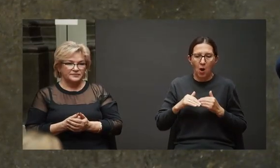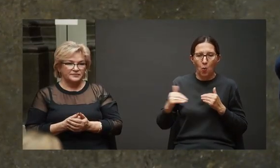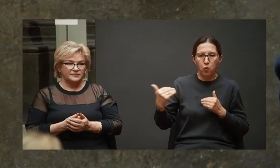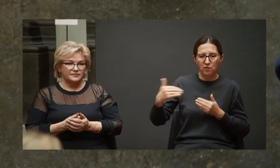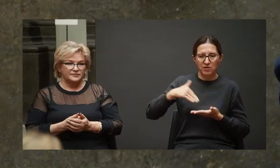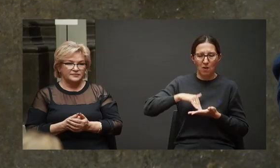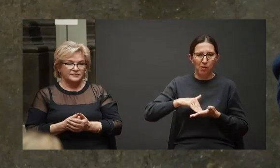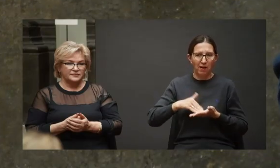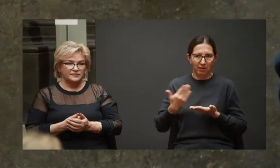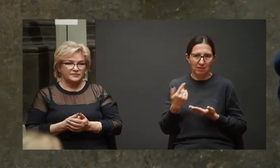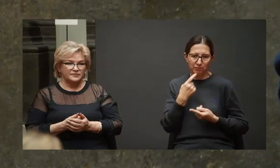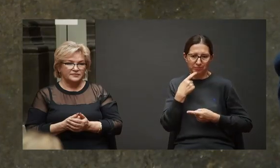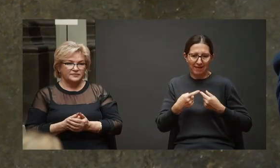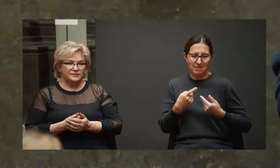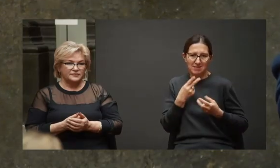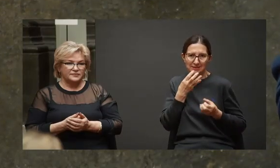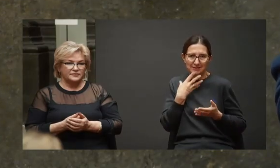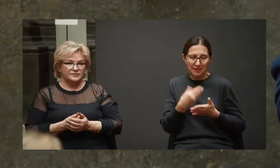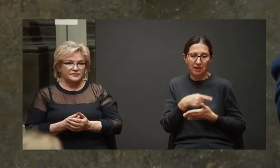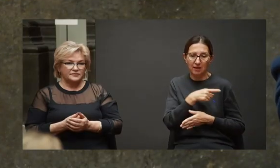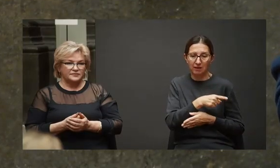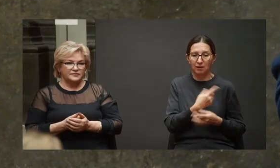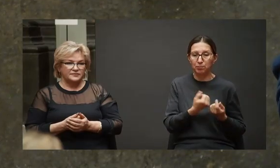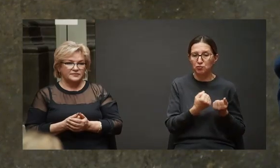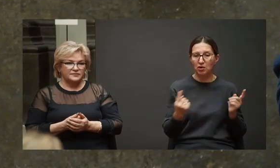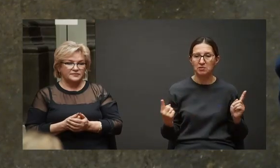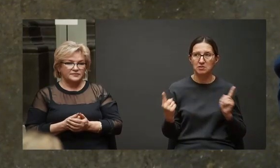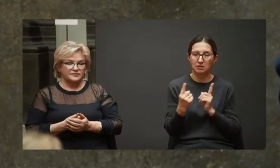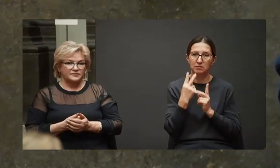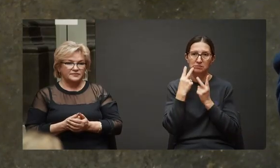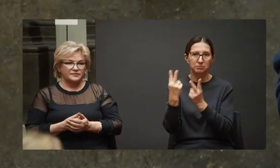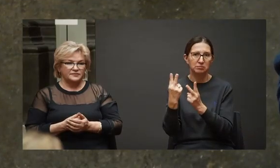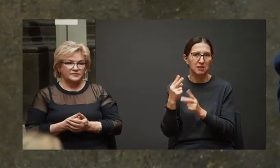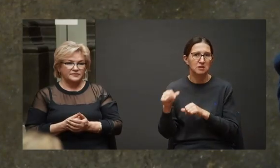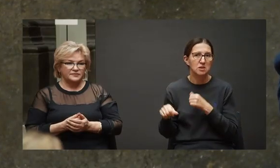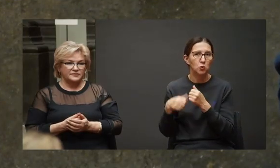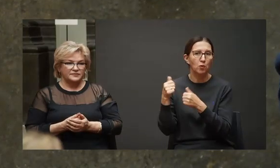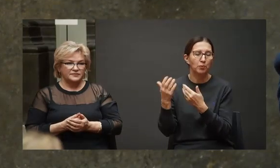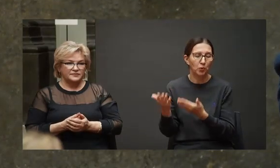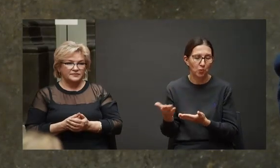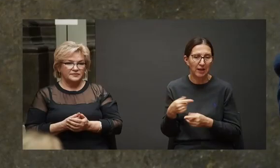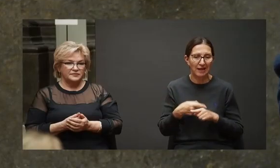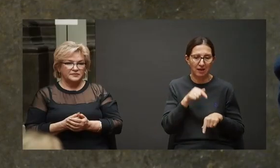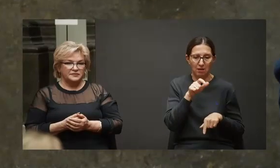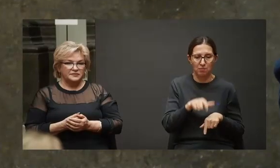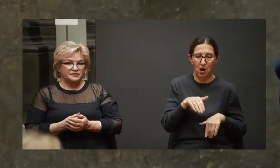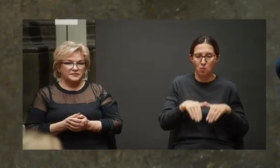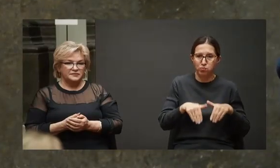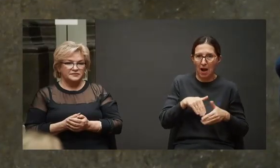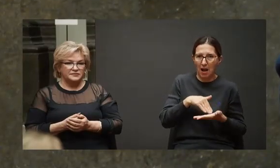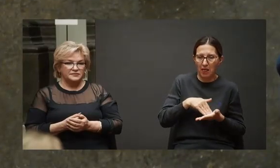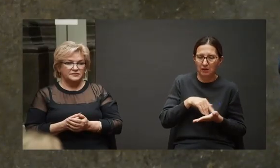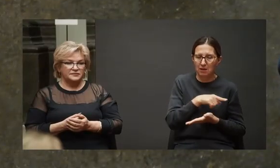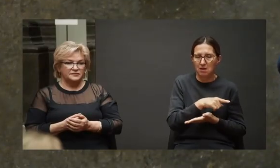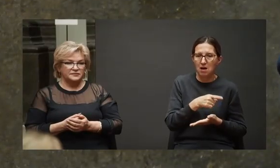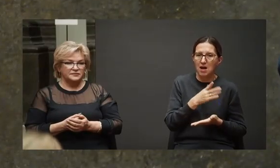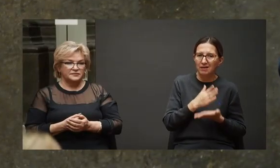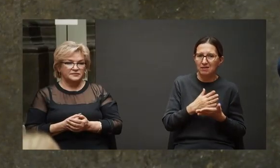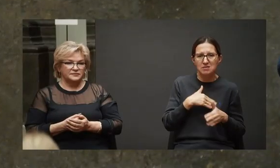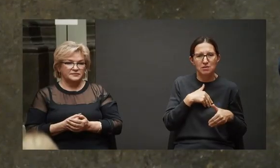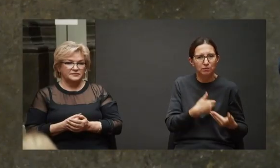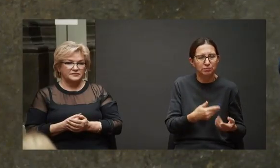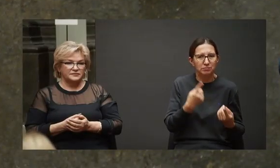балетного языка жестов. И их приводят к статуе, к скульптуре. Они, у вас были какие-то версии,